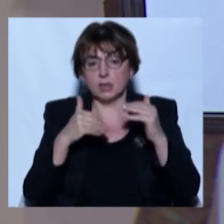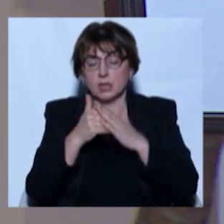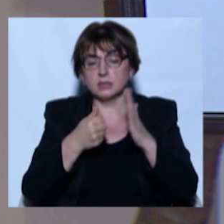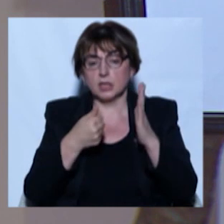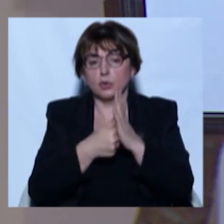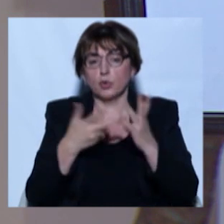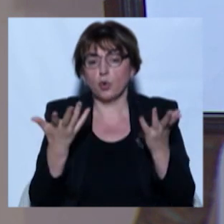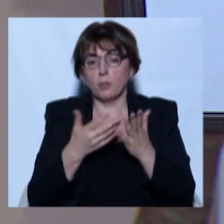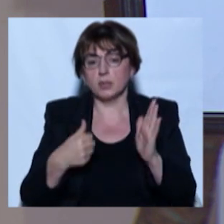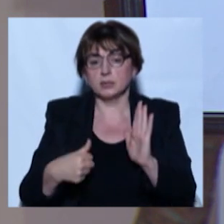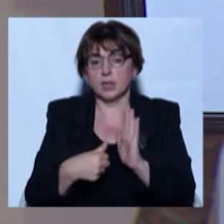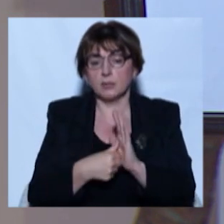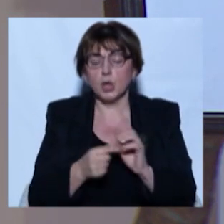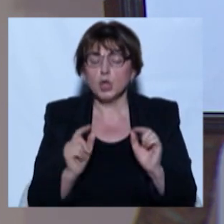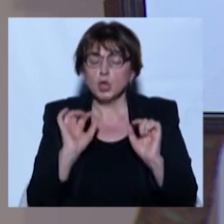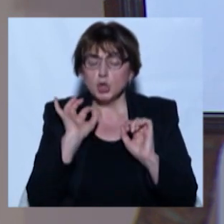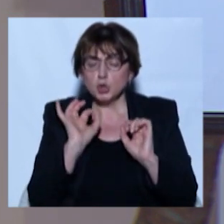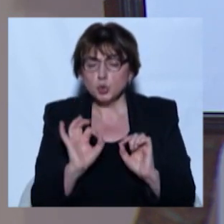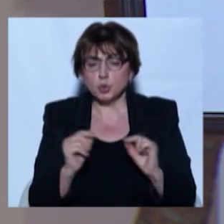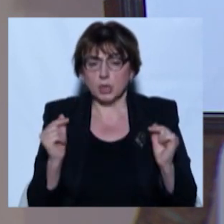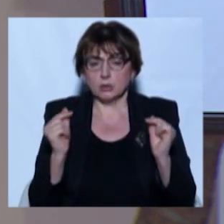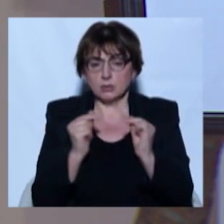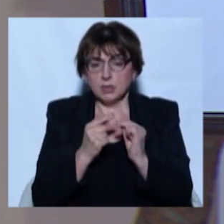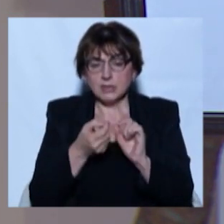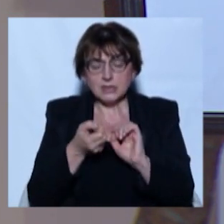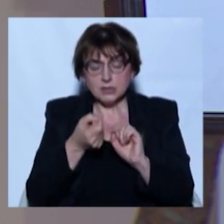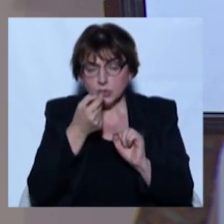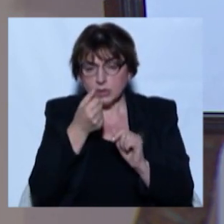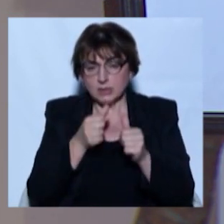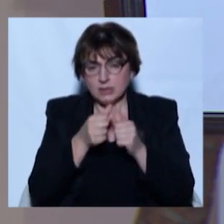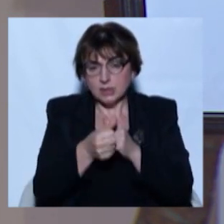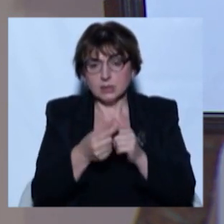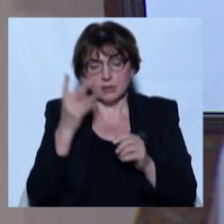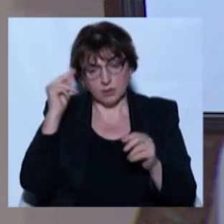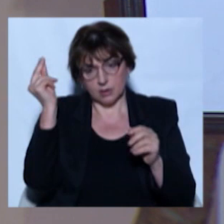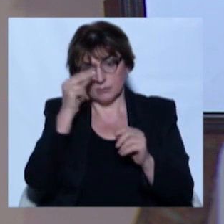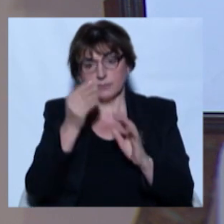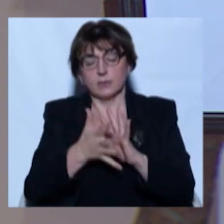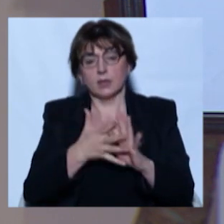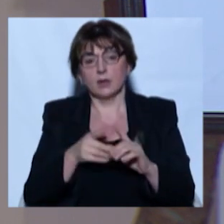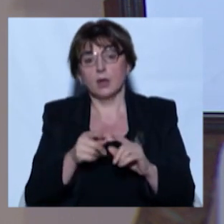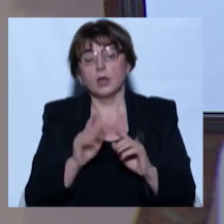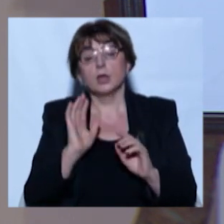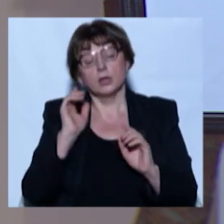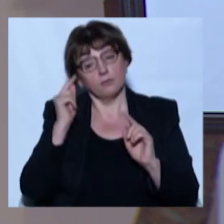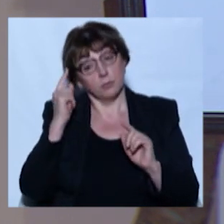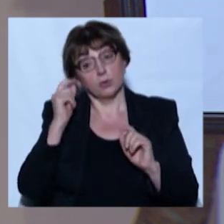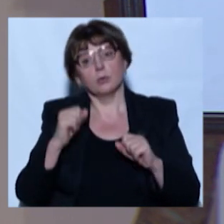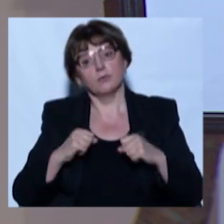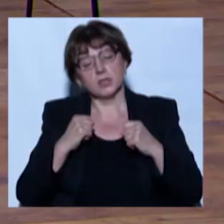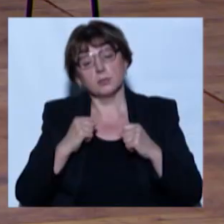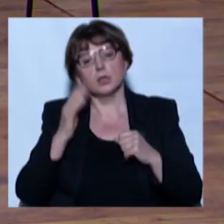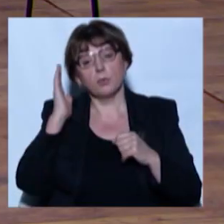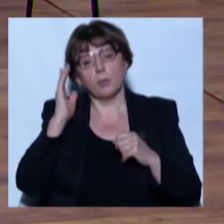დაგვეხმარებოდა დიდი სიზუსტით, რომ ვიწინასწარად მეტყველოთ მიწისძვრები და შესაძლოა მომავალში აი